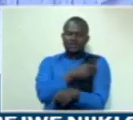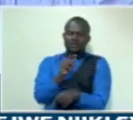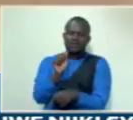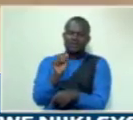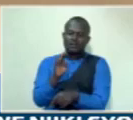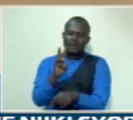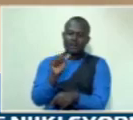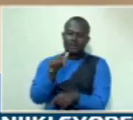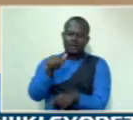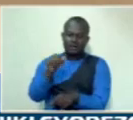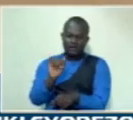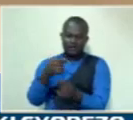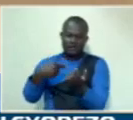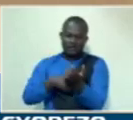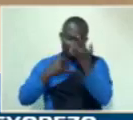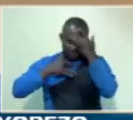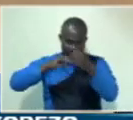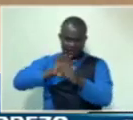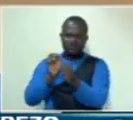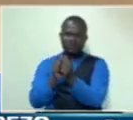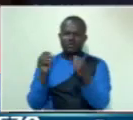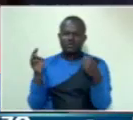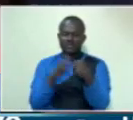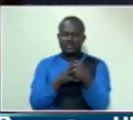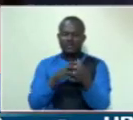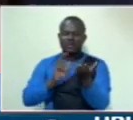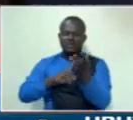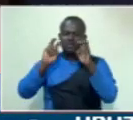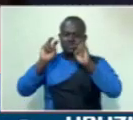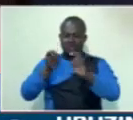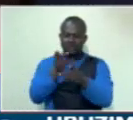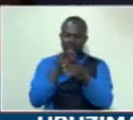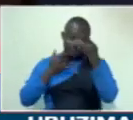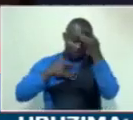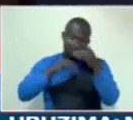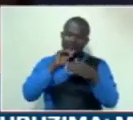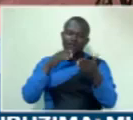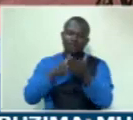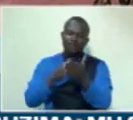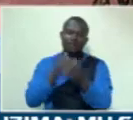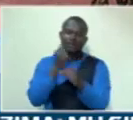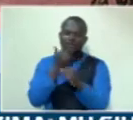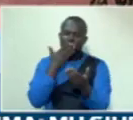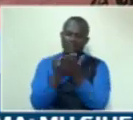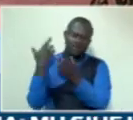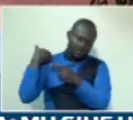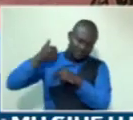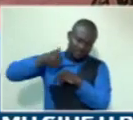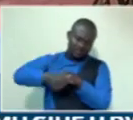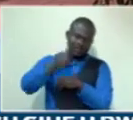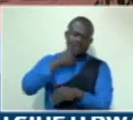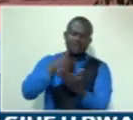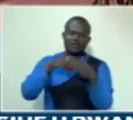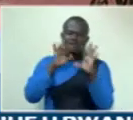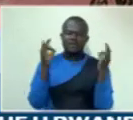Kabgayi ahavurirwa abarwayi ba COVID-19 bahamya ko kwita ku barwayi bitababuza kuzuza izindi nshingano baba bafite